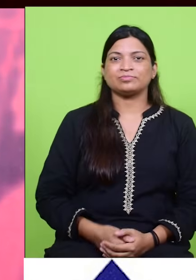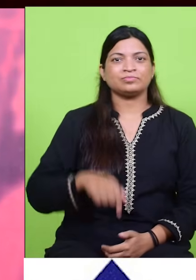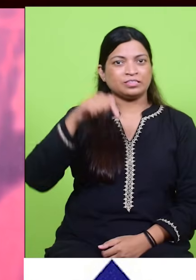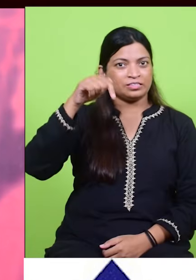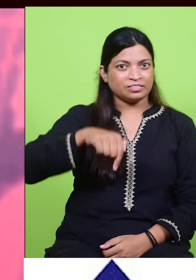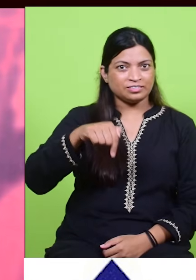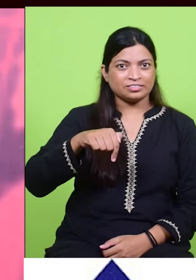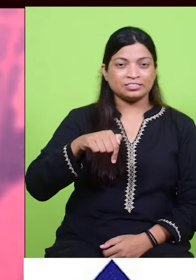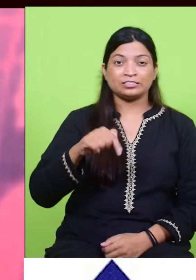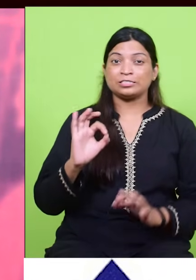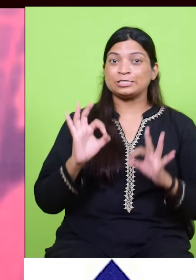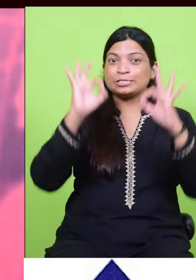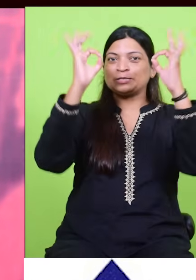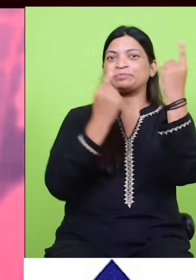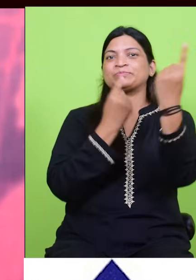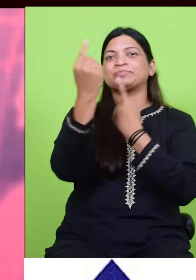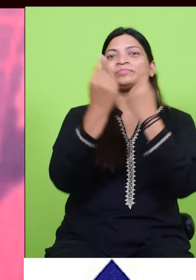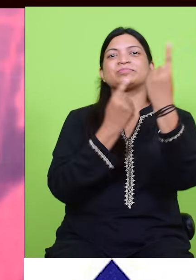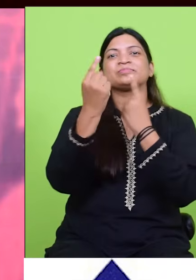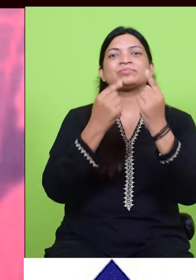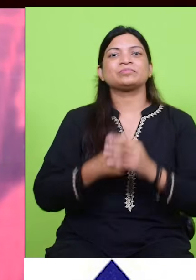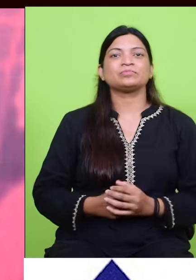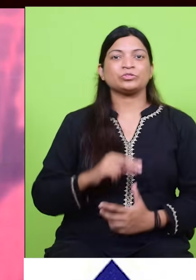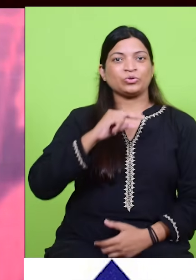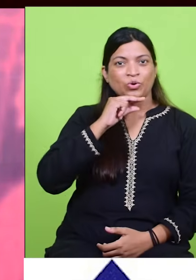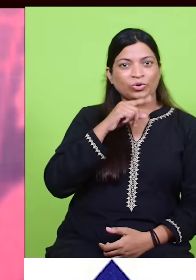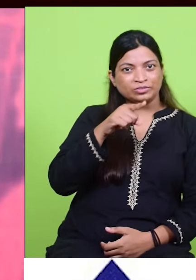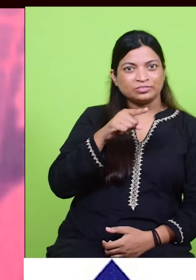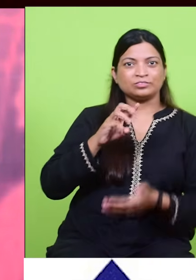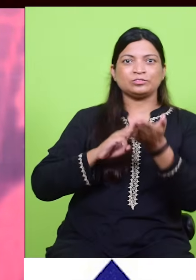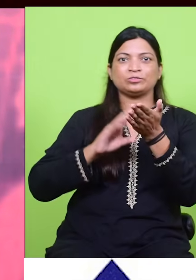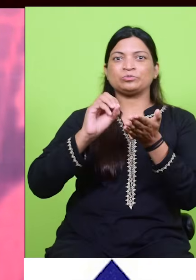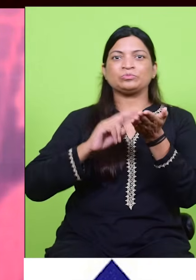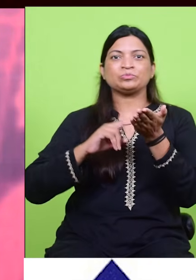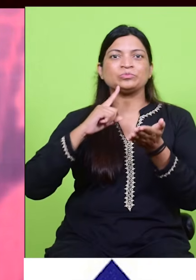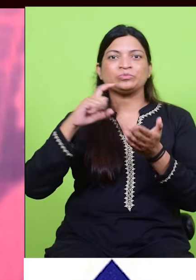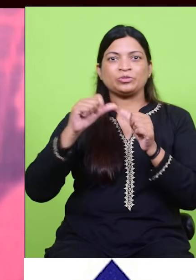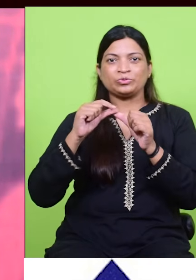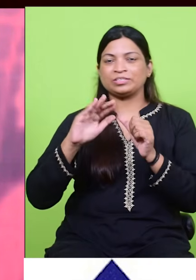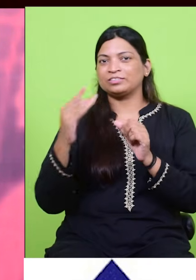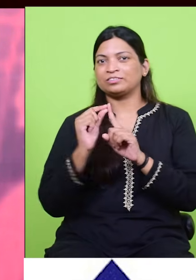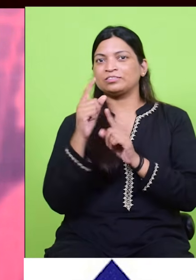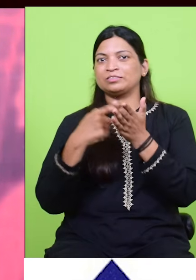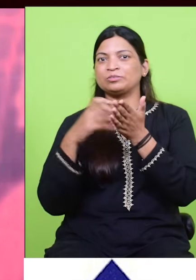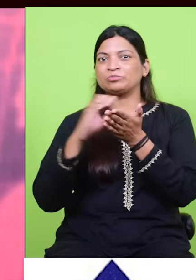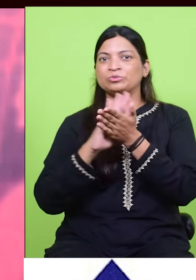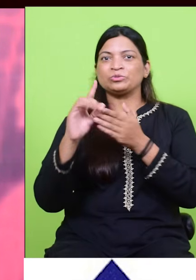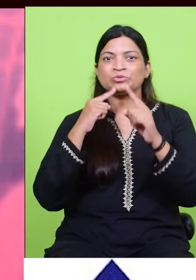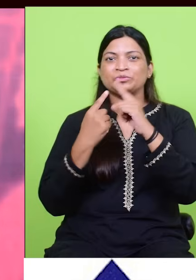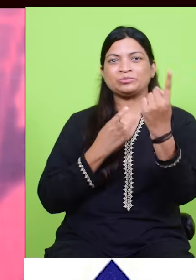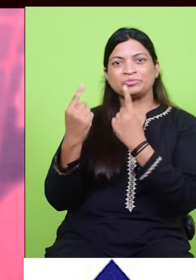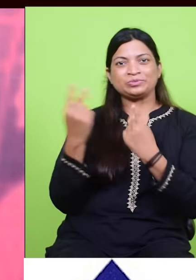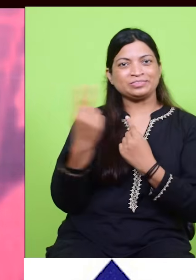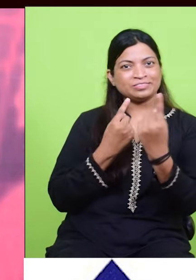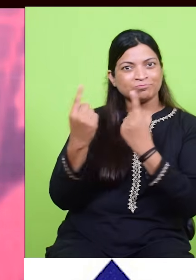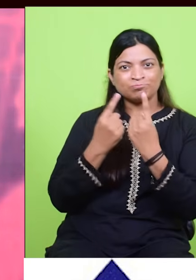कि कितनी भी कठिनाइयाँ, कितनी भी परेशानियाँ आए, पर अगर आप मन में ठान लें तो आप वो सब पा सकते हैं, वो सब आपको मिल